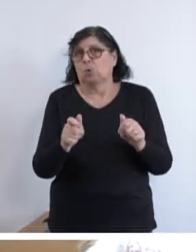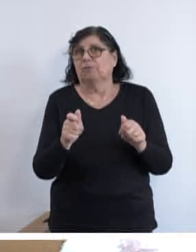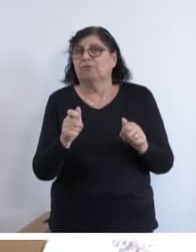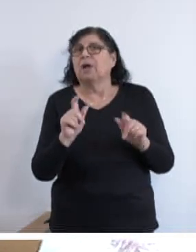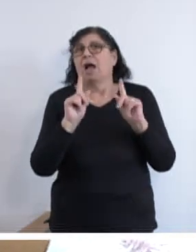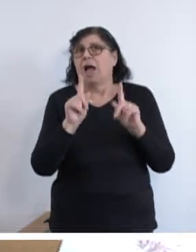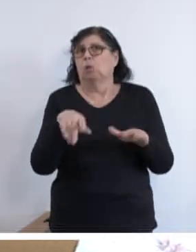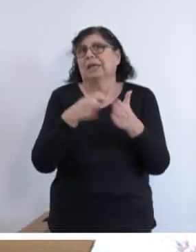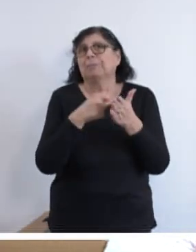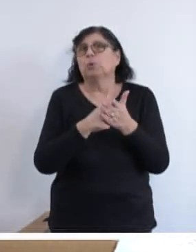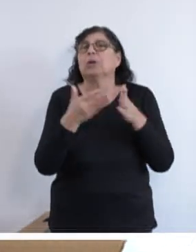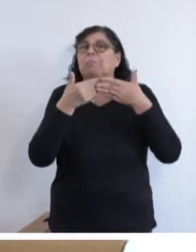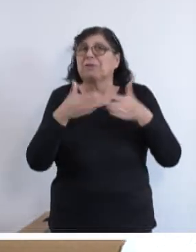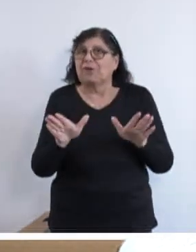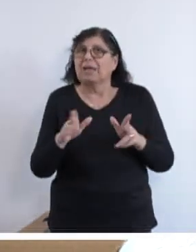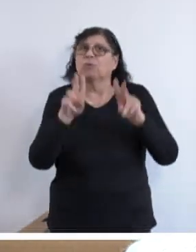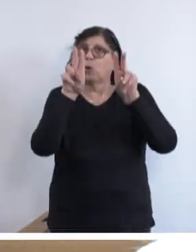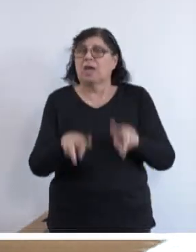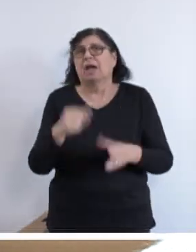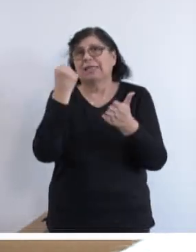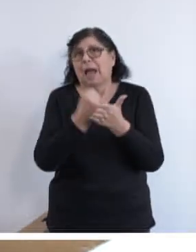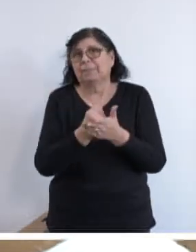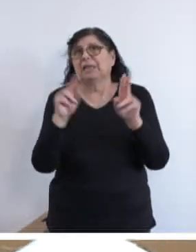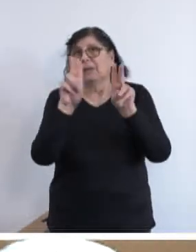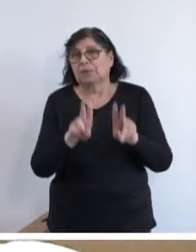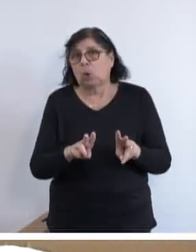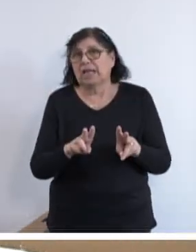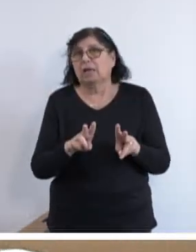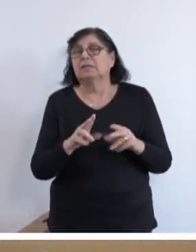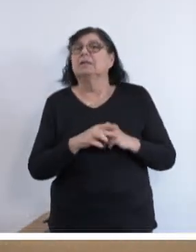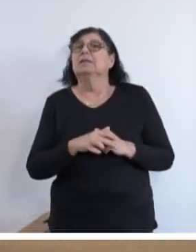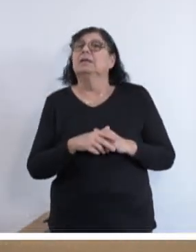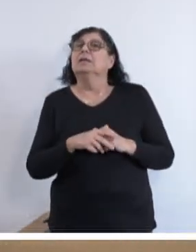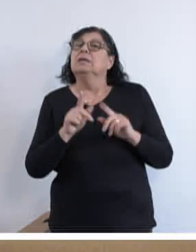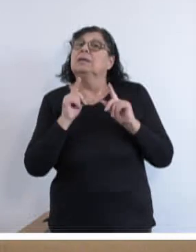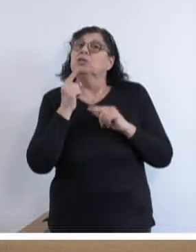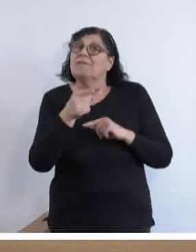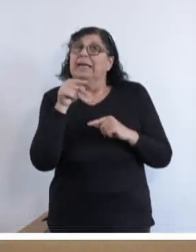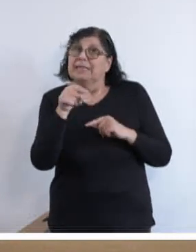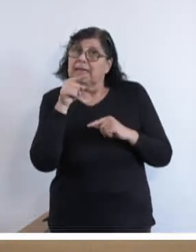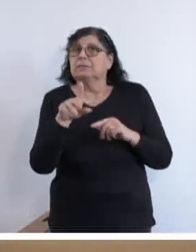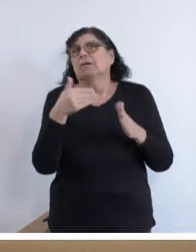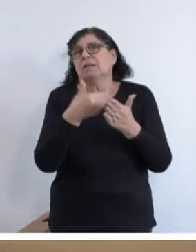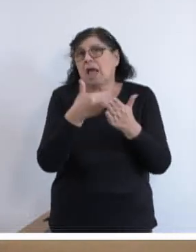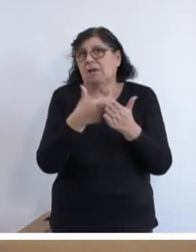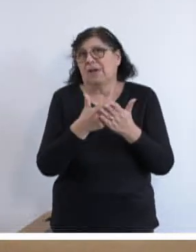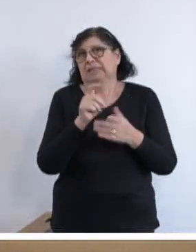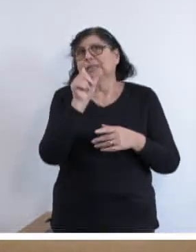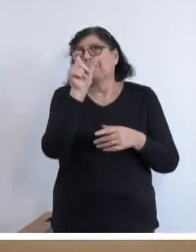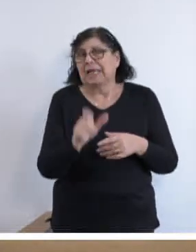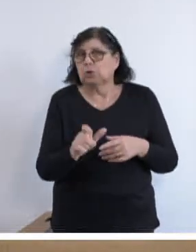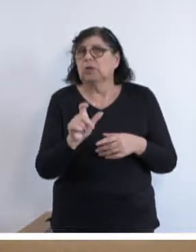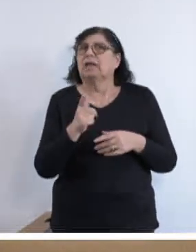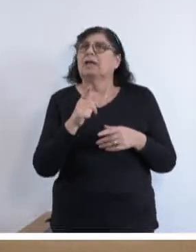eine Gebührenbefreiung für ehrenamtliche BetreuerInnen vor, soweit diese zum Nachweis ihrer persönlichen Eignung